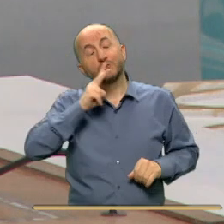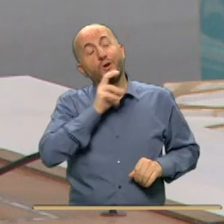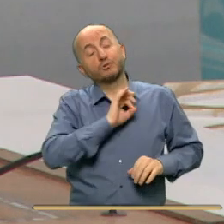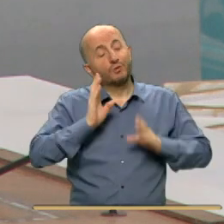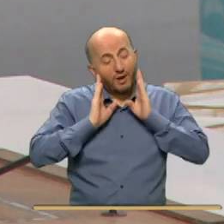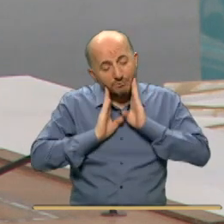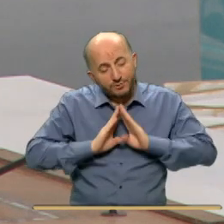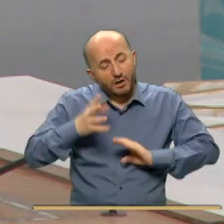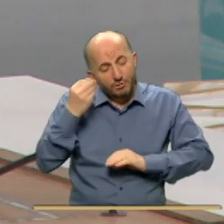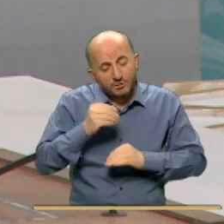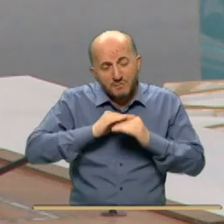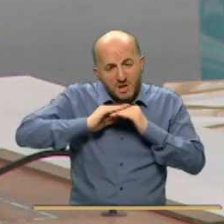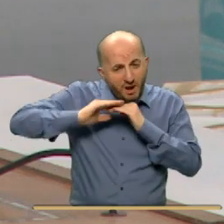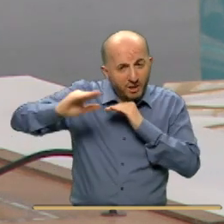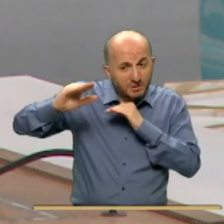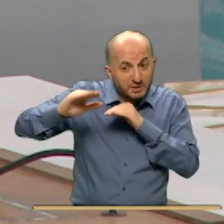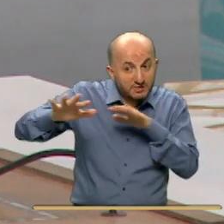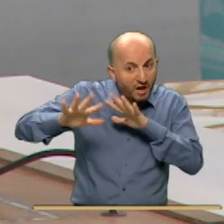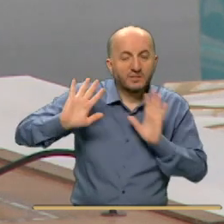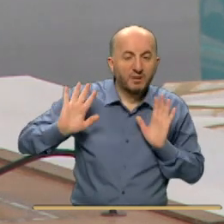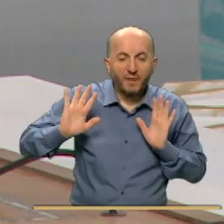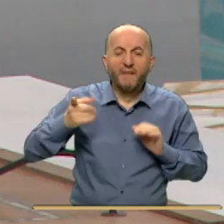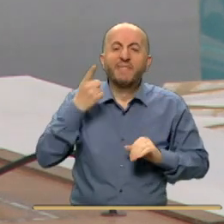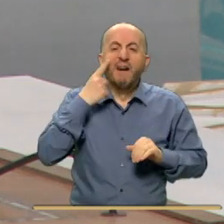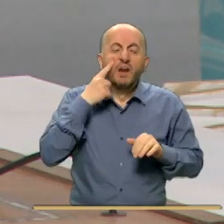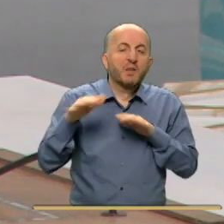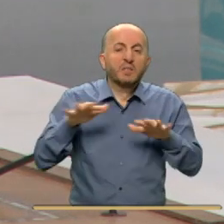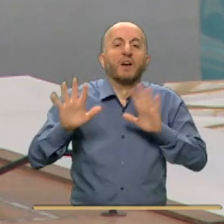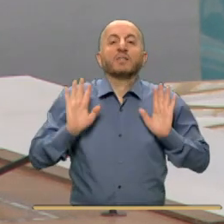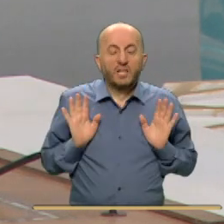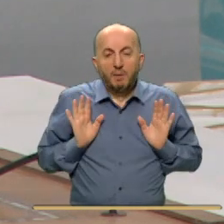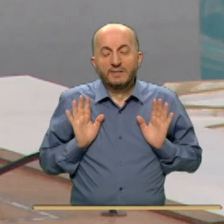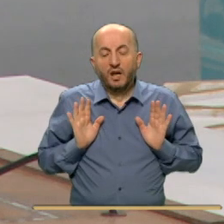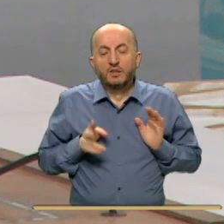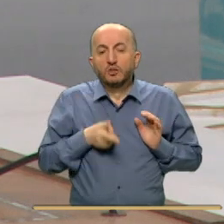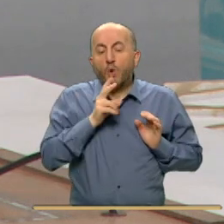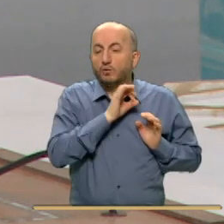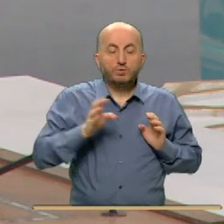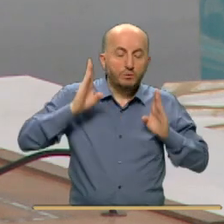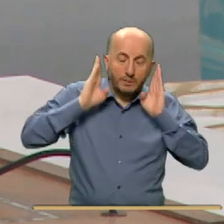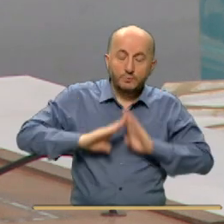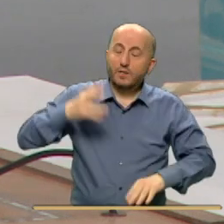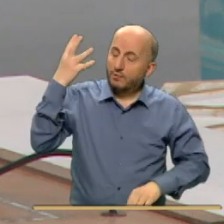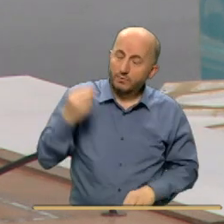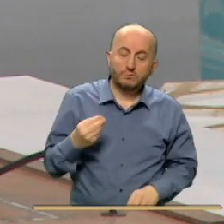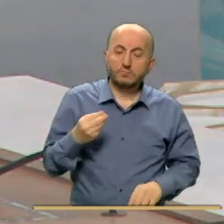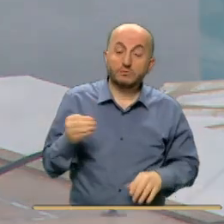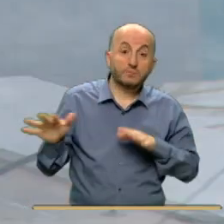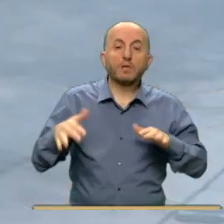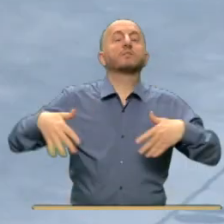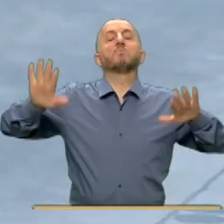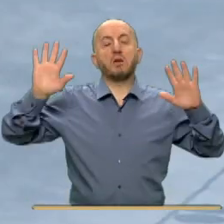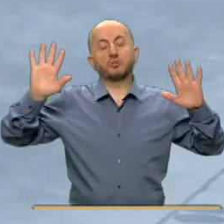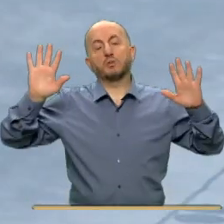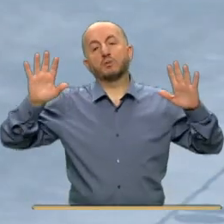hamdü senalar olsun ki milletimiz sarsılmadı, devletimiz sarsılmadı. Sonsuz hamdü senalar olsun, sarsılmayacak.